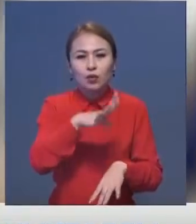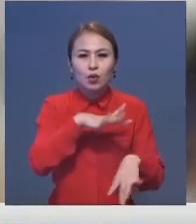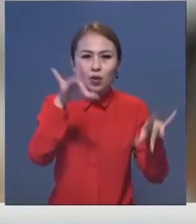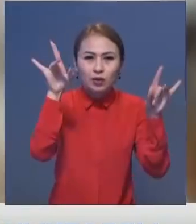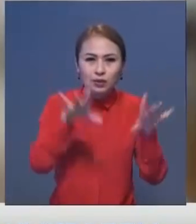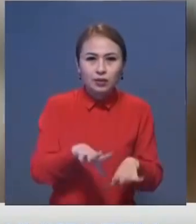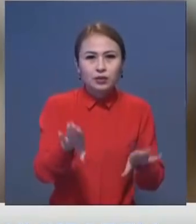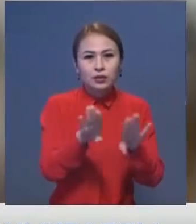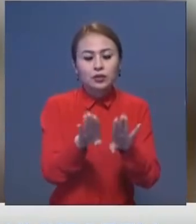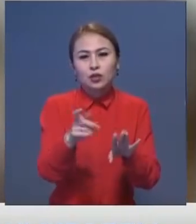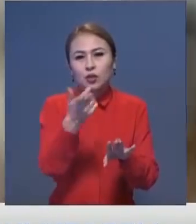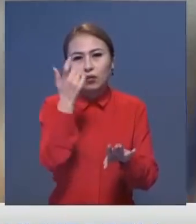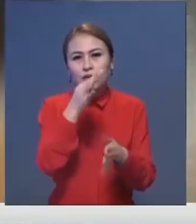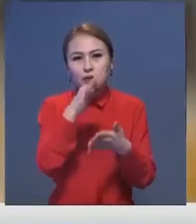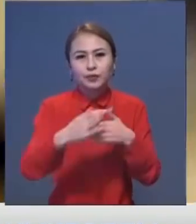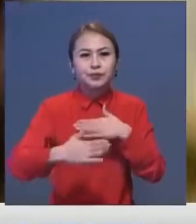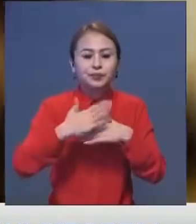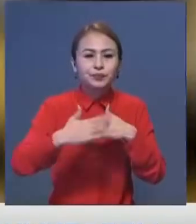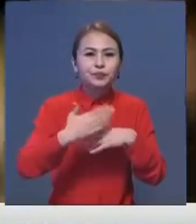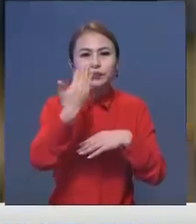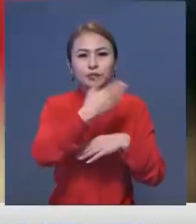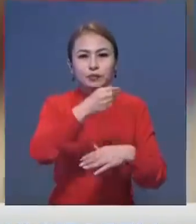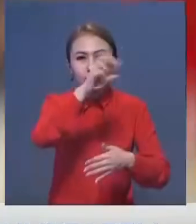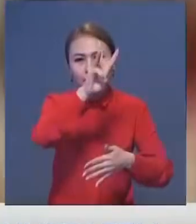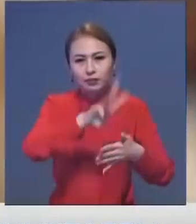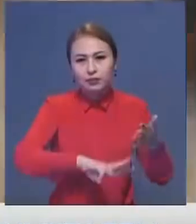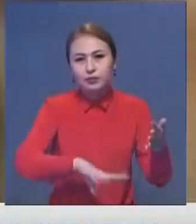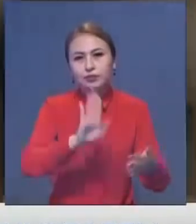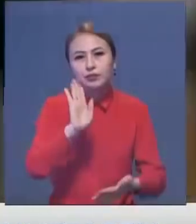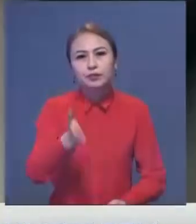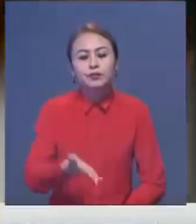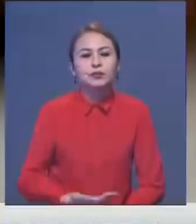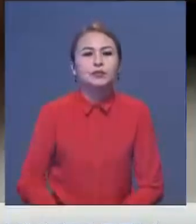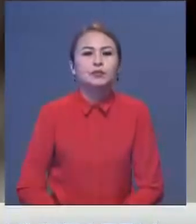иесінде тойхана қожайынында жауапқа тартпақ. Оларға қомақты айыппұл салынады.